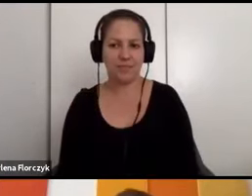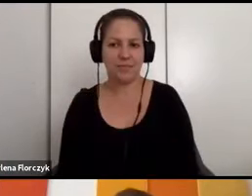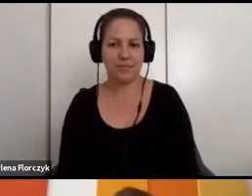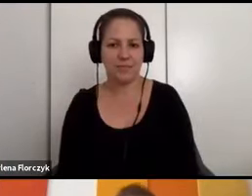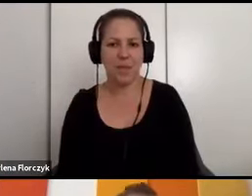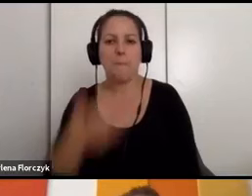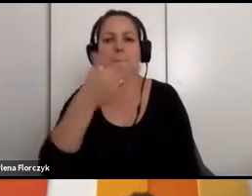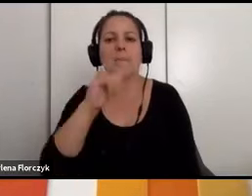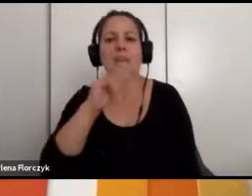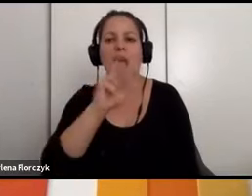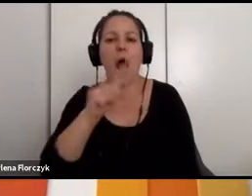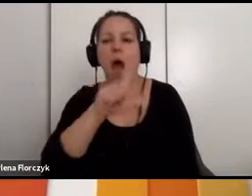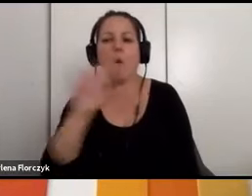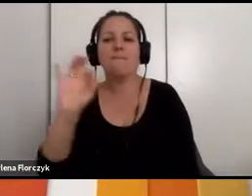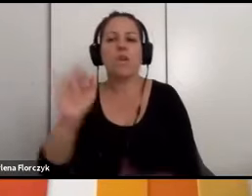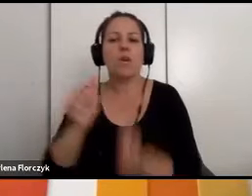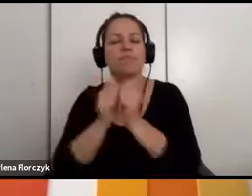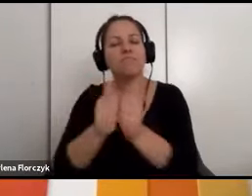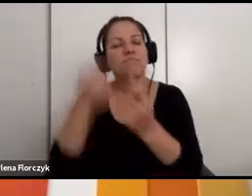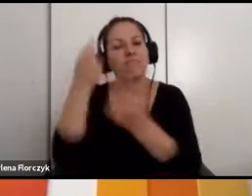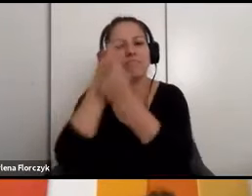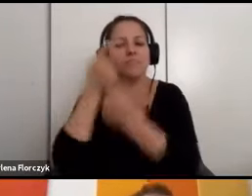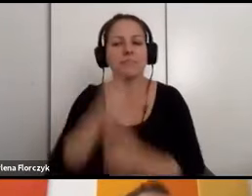Michał, jakie jest twoje zdanie?